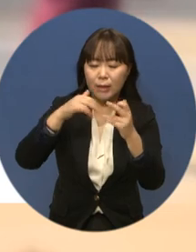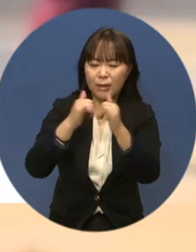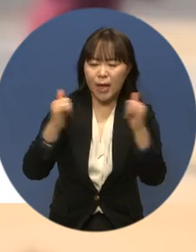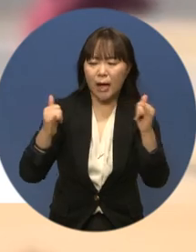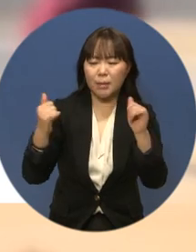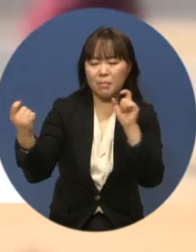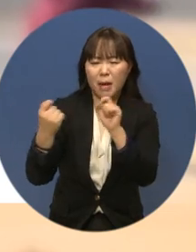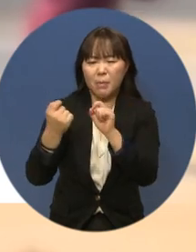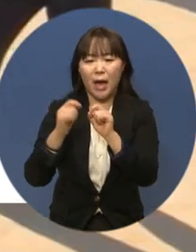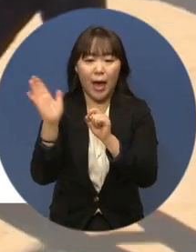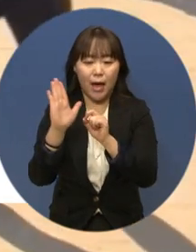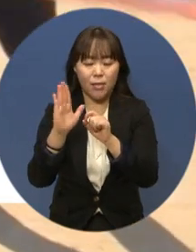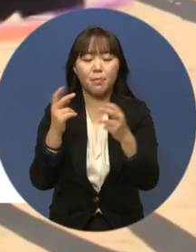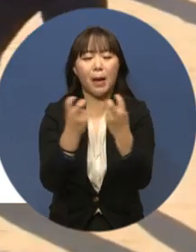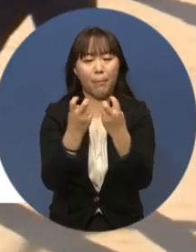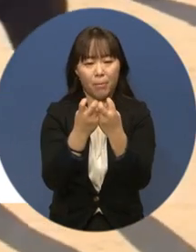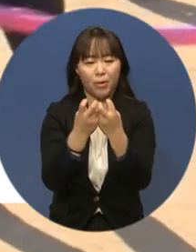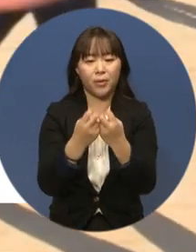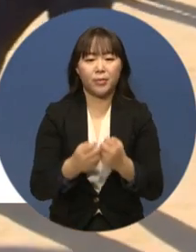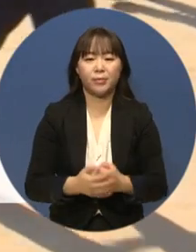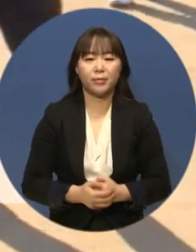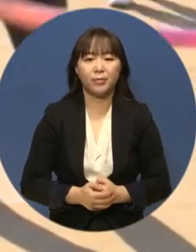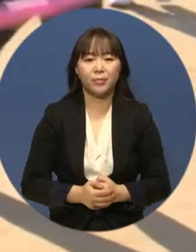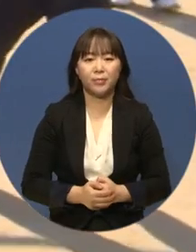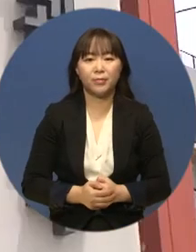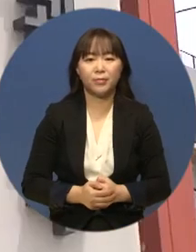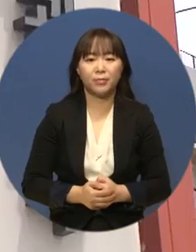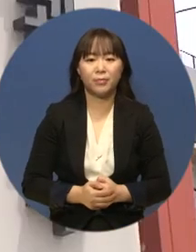접촉을 최소화할 수 있는 방법을 이용했습니다.